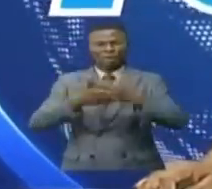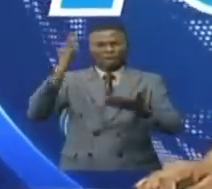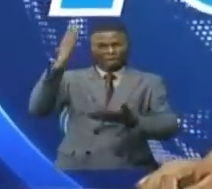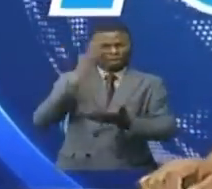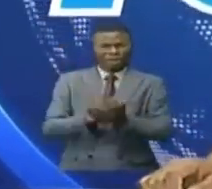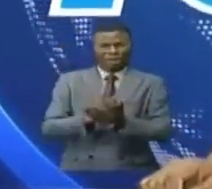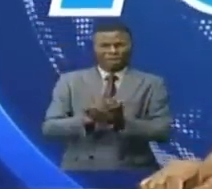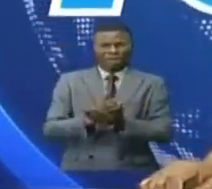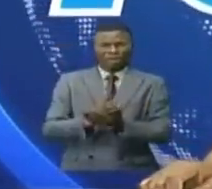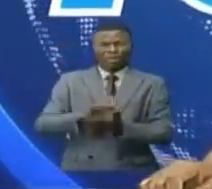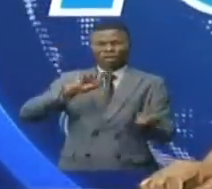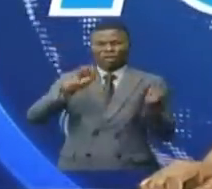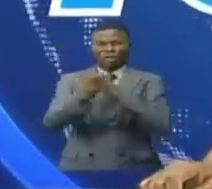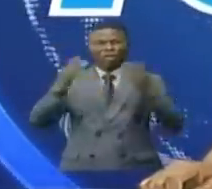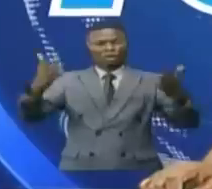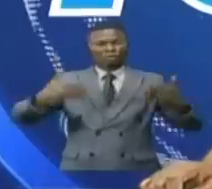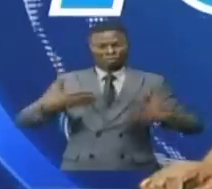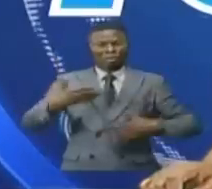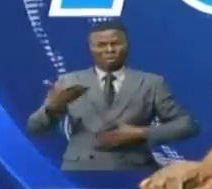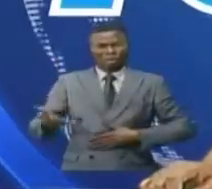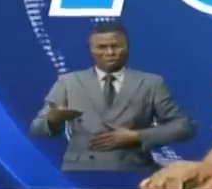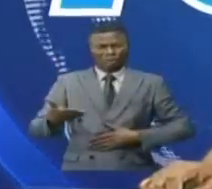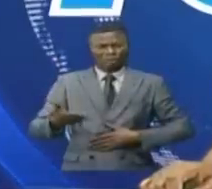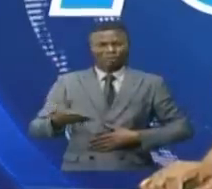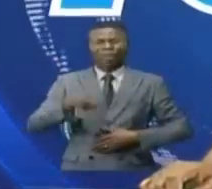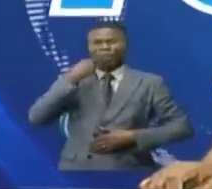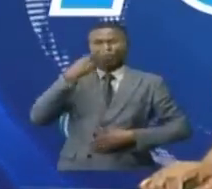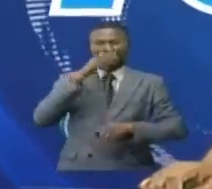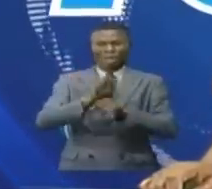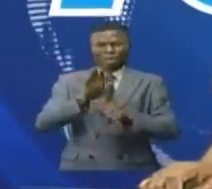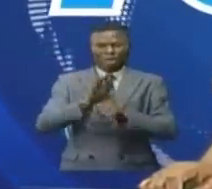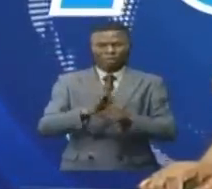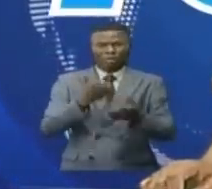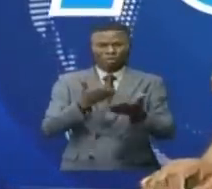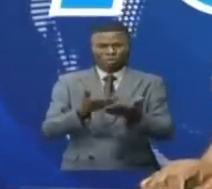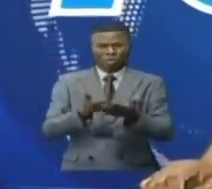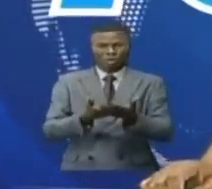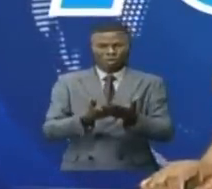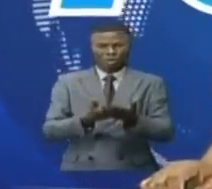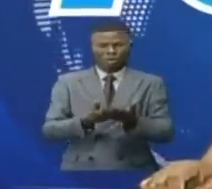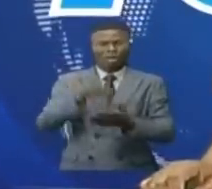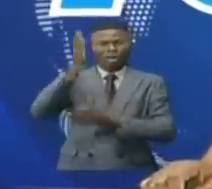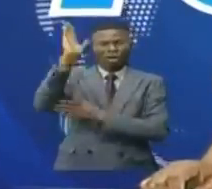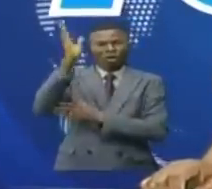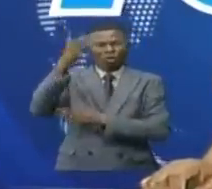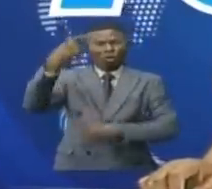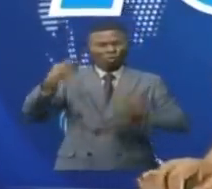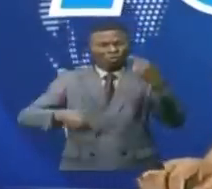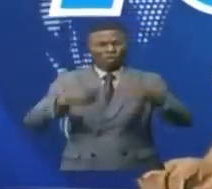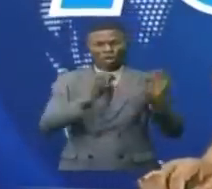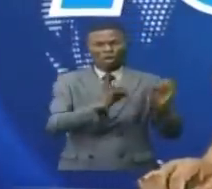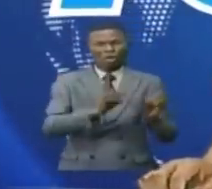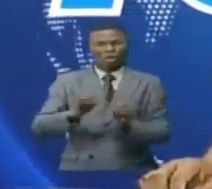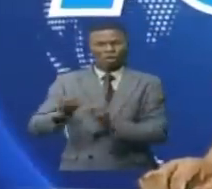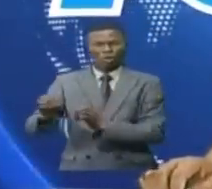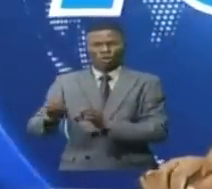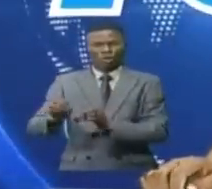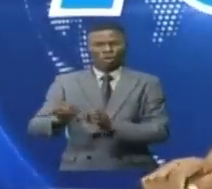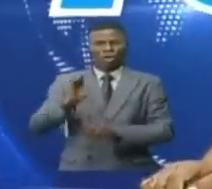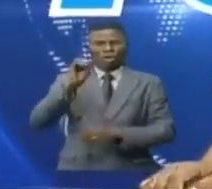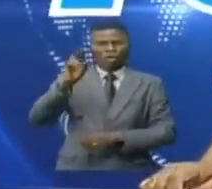lutte contre le changement climatique était au centre des échanges d'une conférence débat organisée par